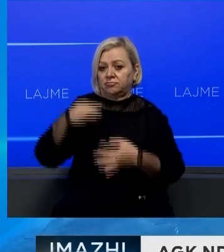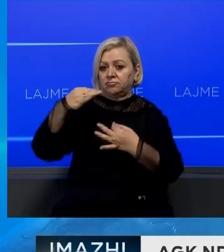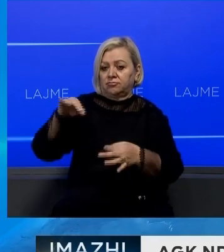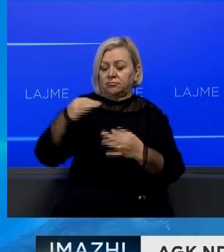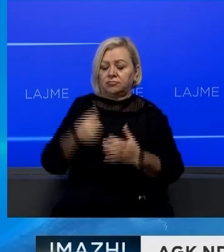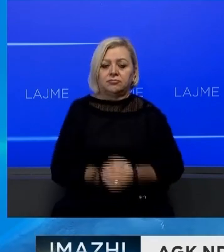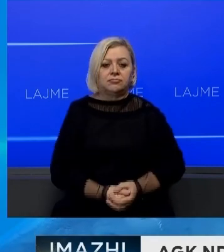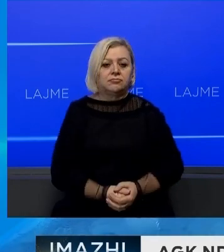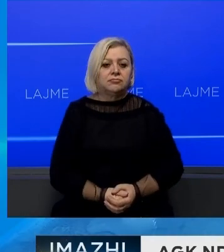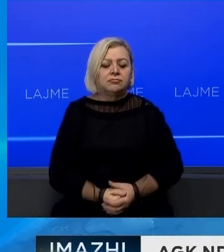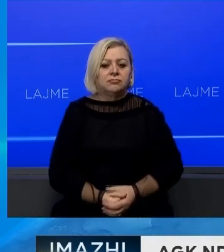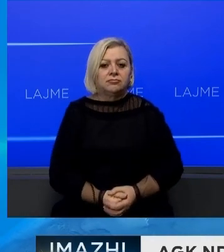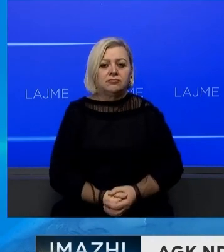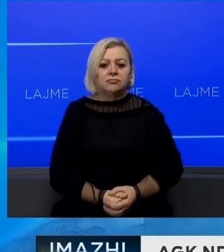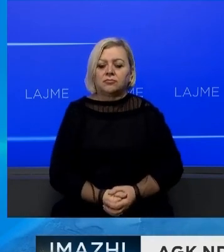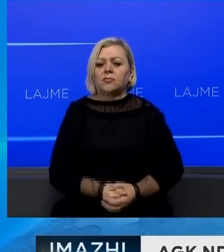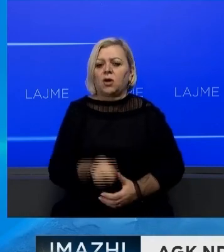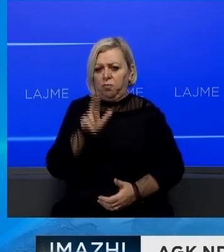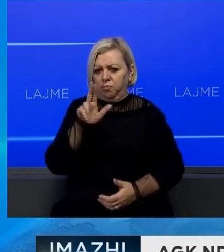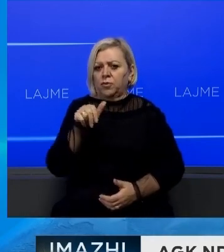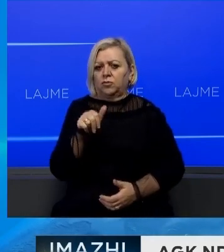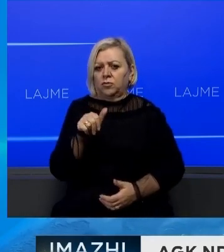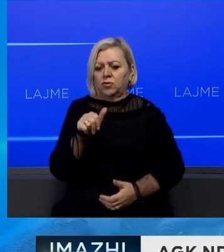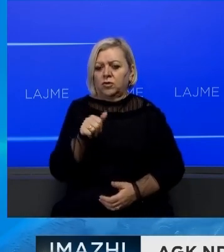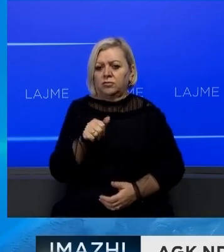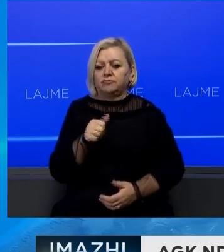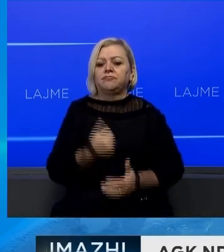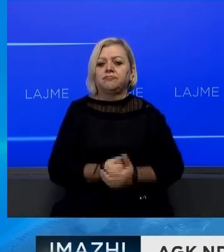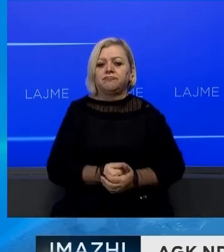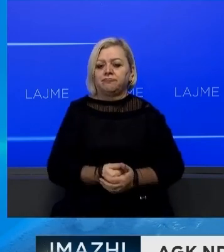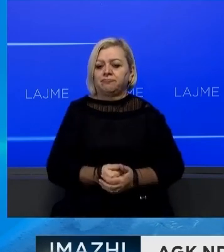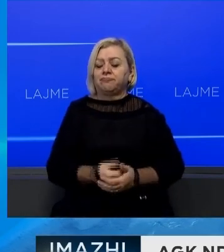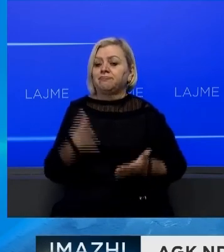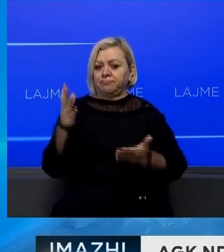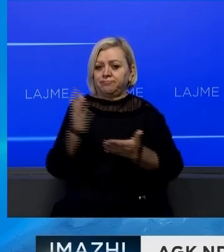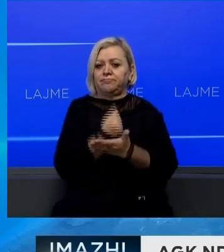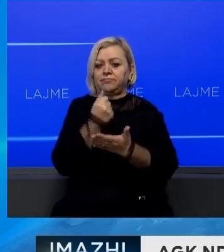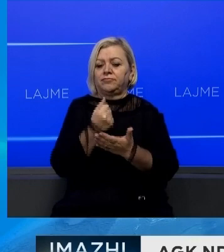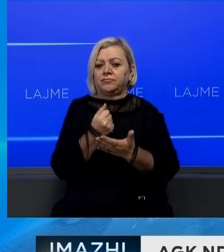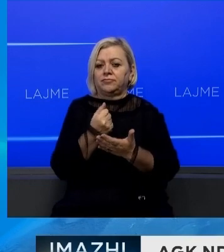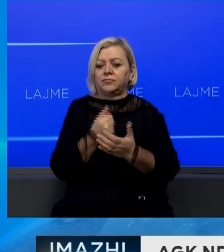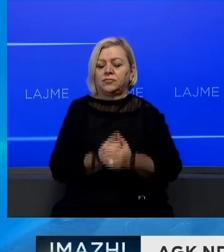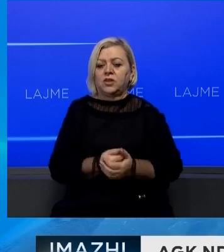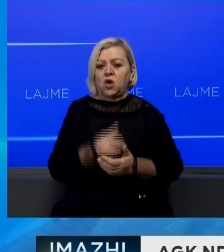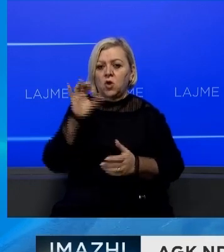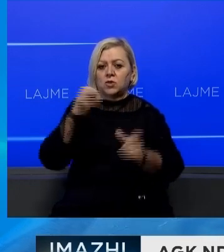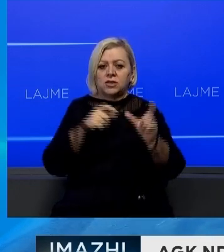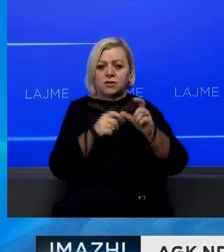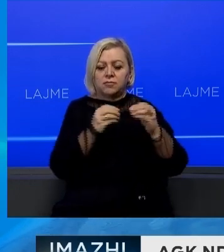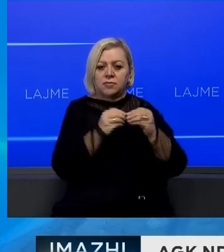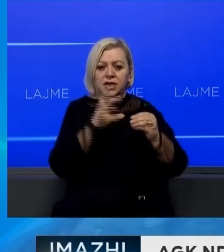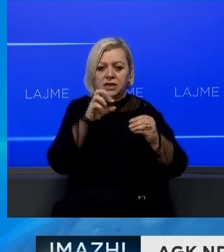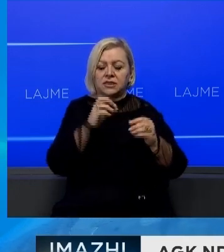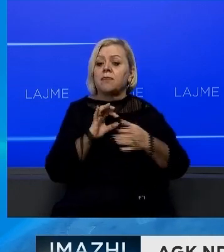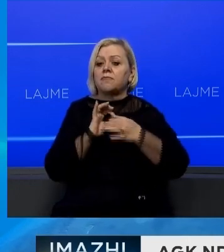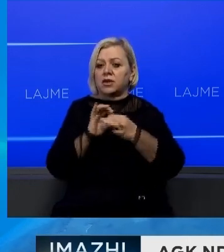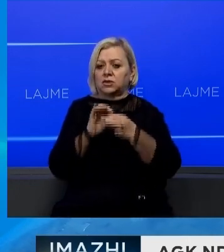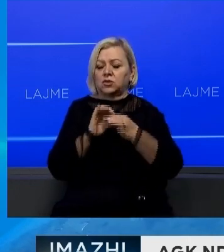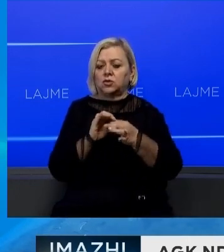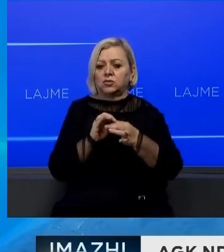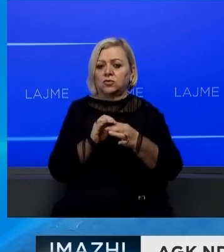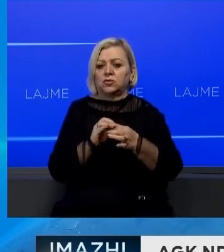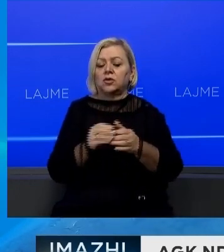tillë. Po, Genta, jam pasurisht i lumtur që kemi arritur, pra edhe njëherë falënderim së OSB-së dhe partnerëve të anë të tjerë që ta